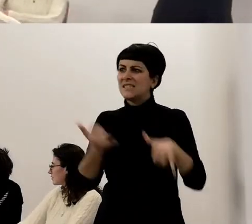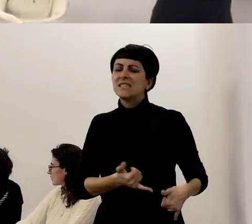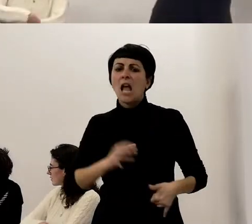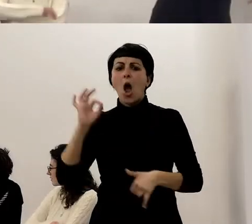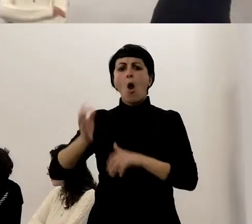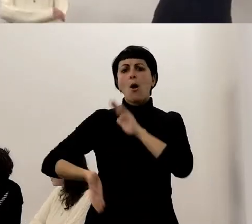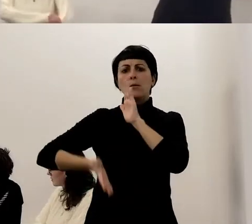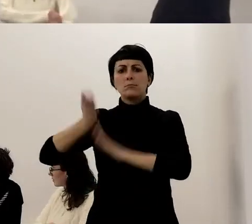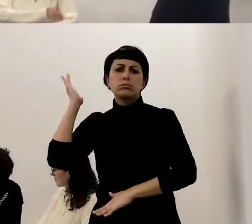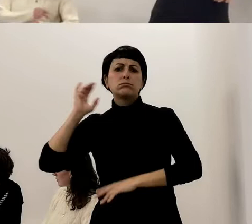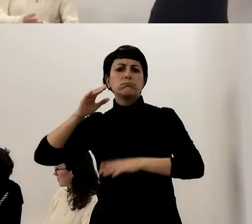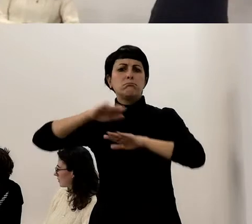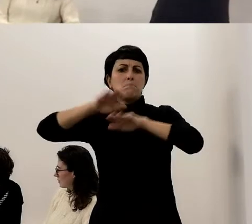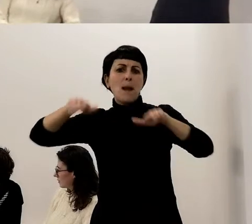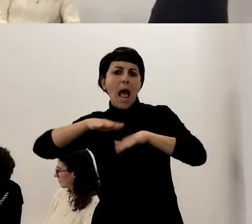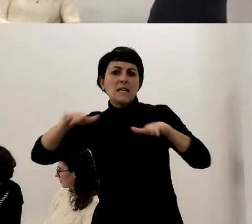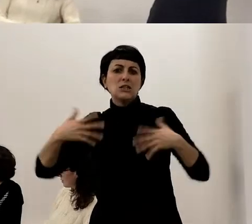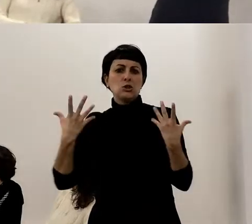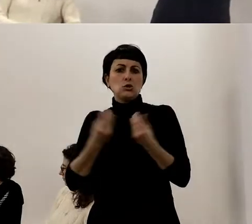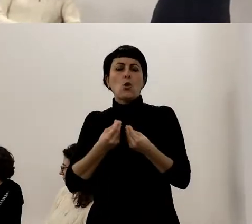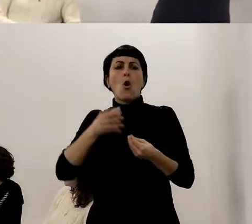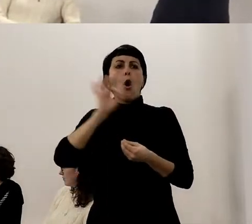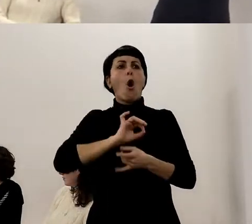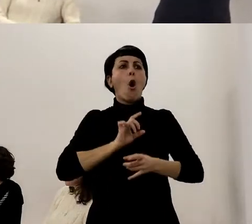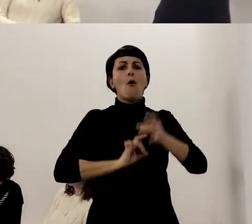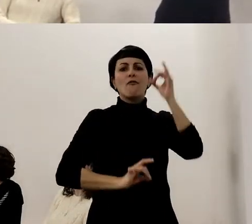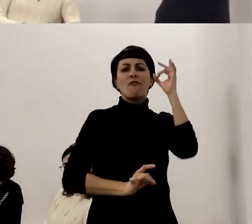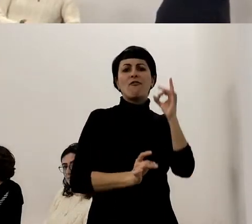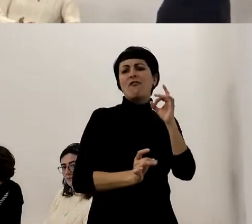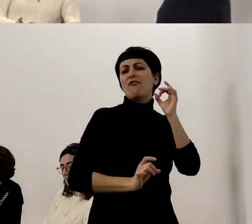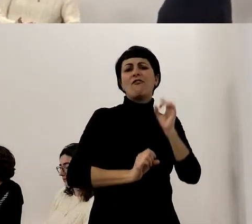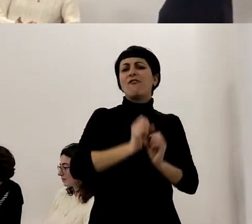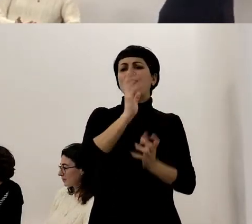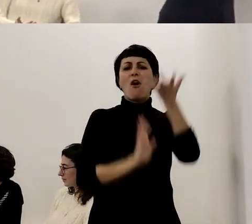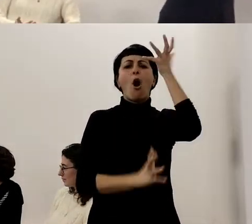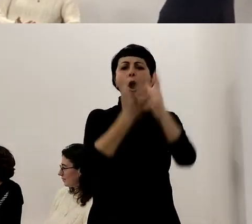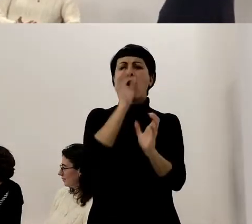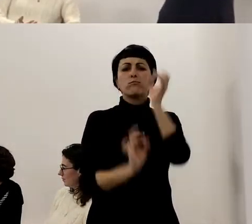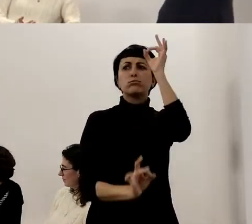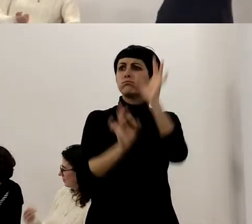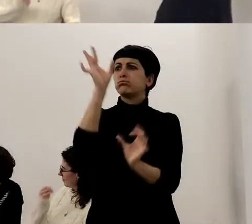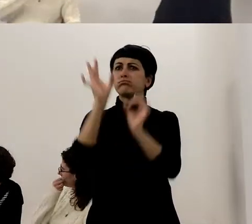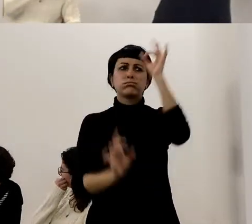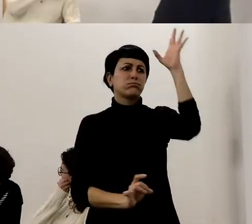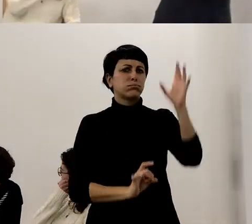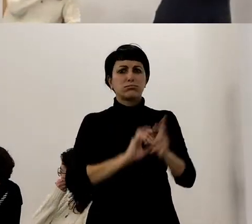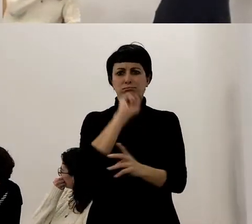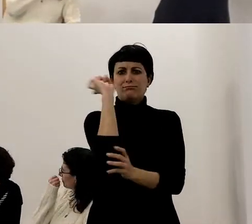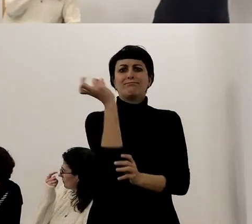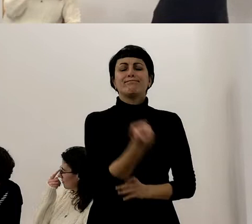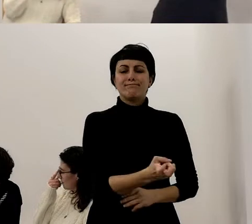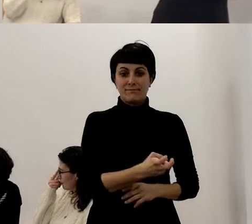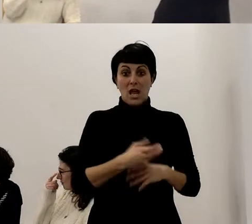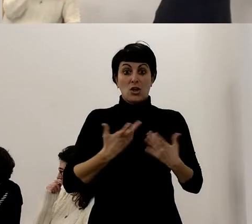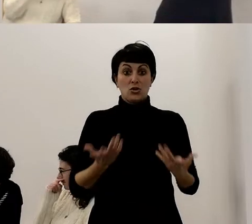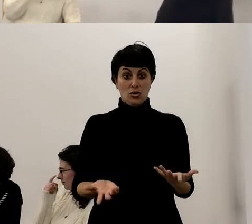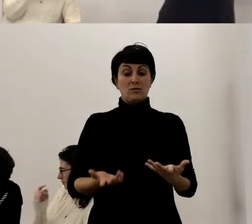la platja, se n'anaven a córrer focs de lloc, i crec que una de les coses que fa que pot incrementar que